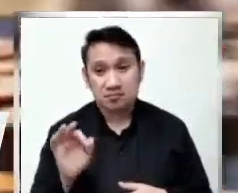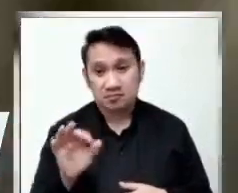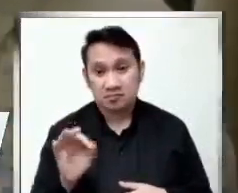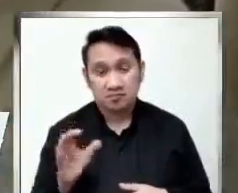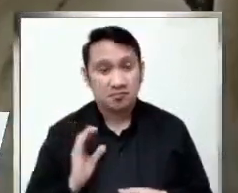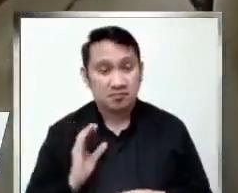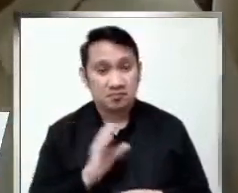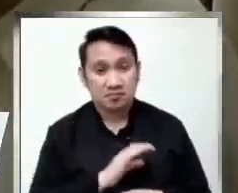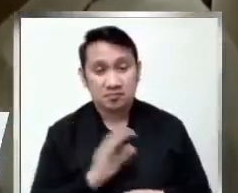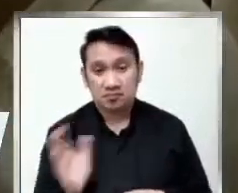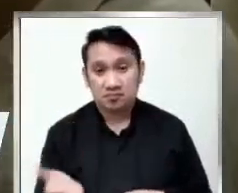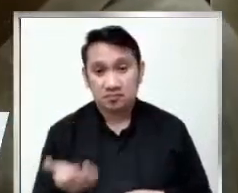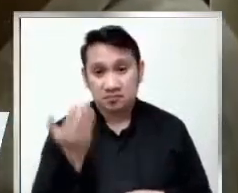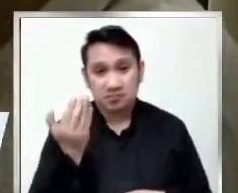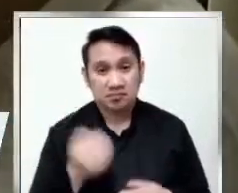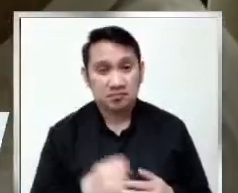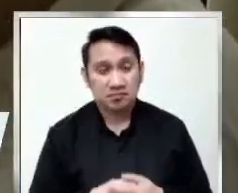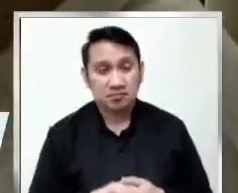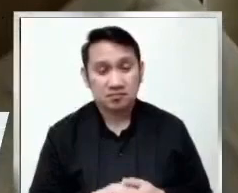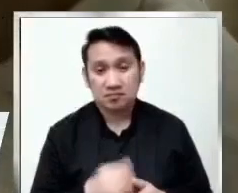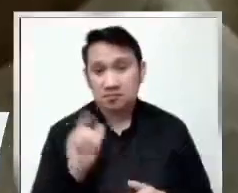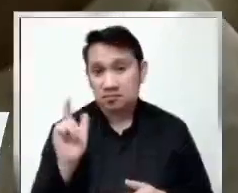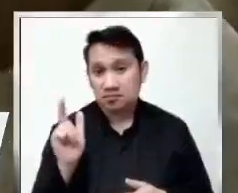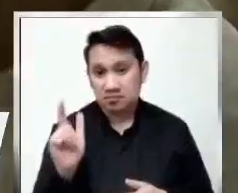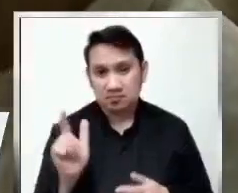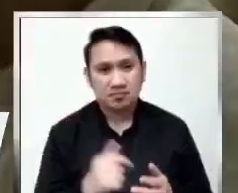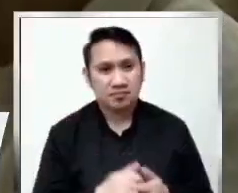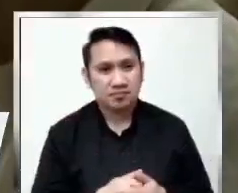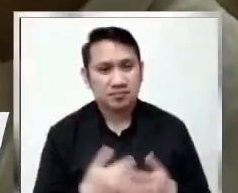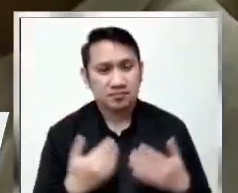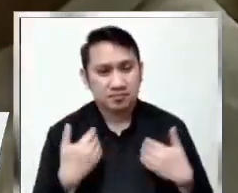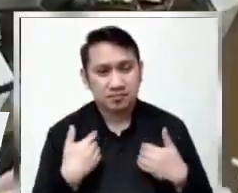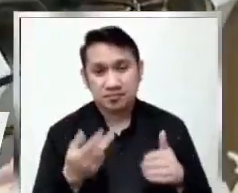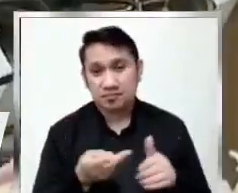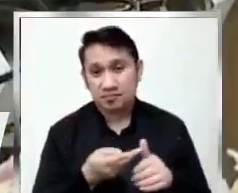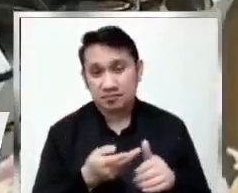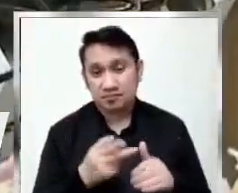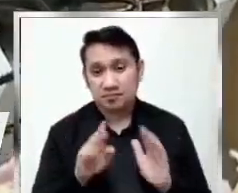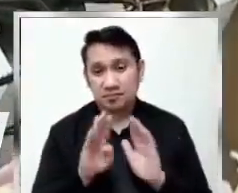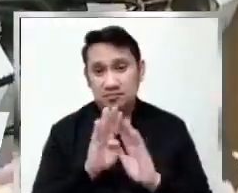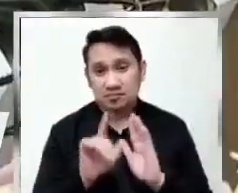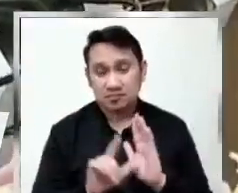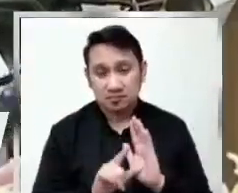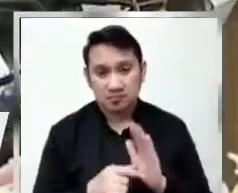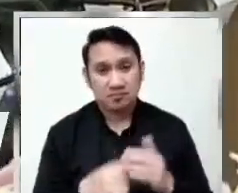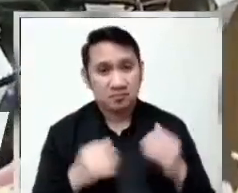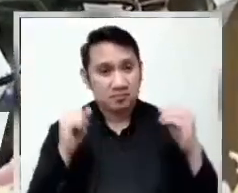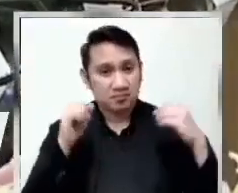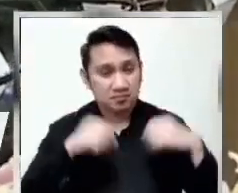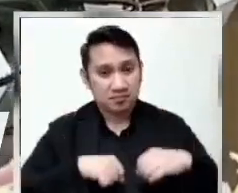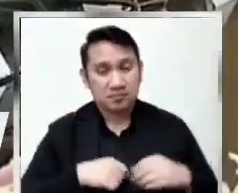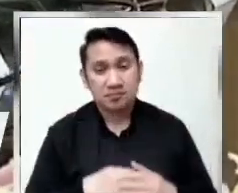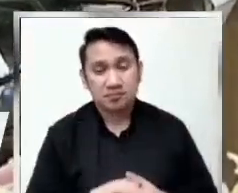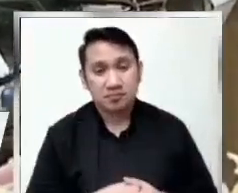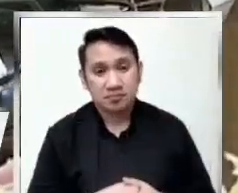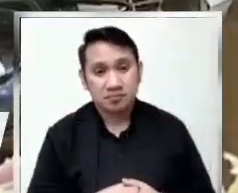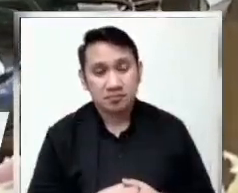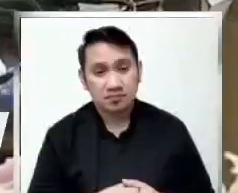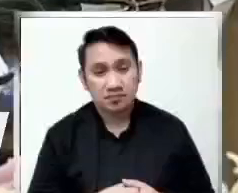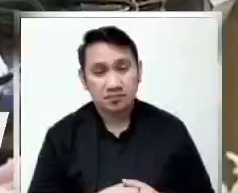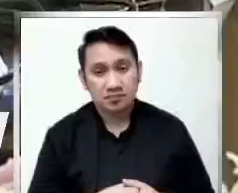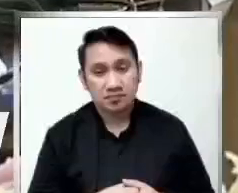umaga, kung saan 20 ang itinuturing ng priority bills gaya ng napagkasunduan ng Legislative Executive